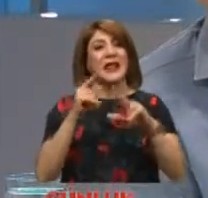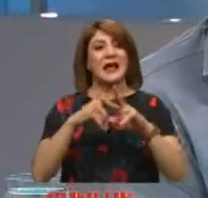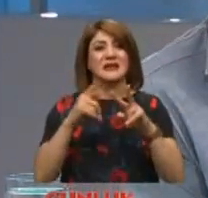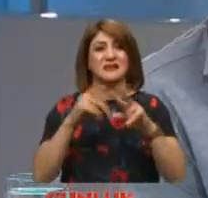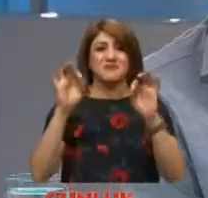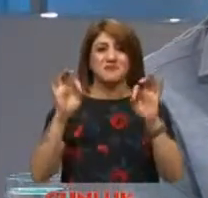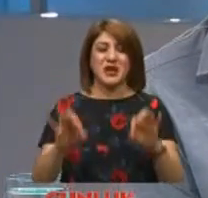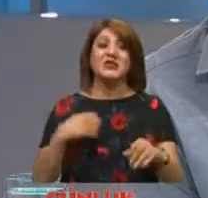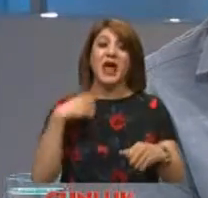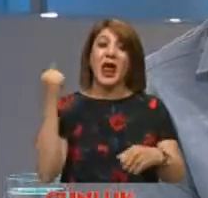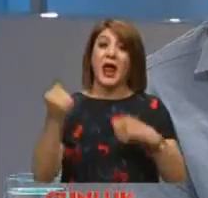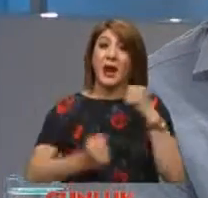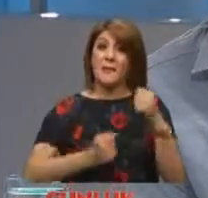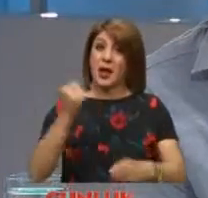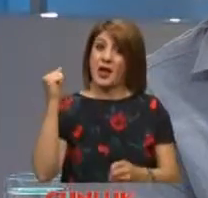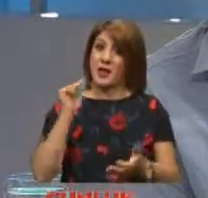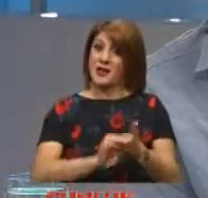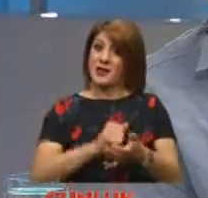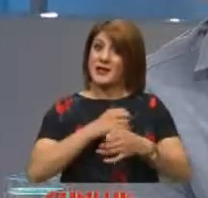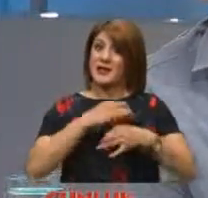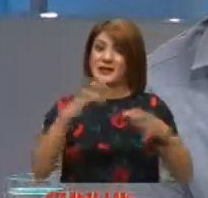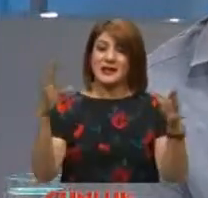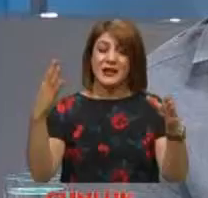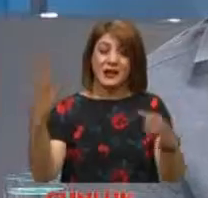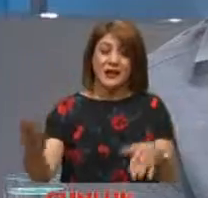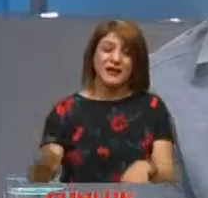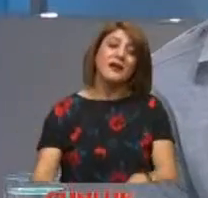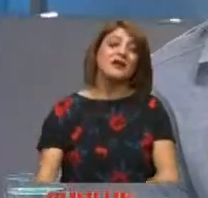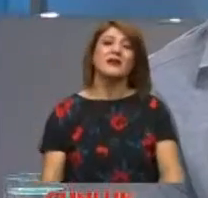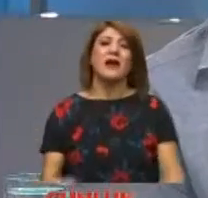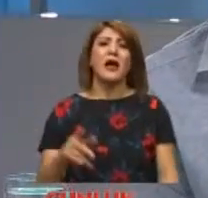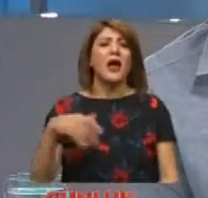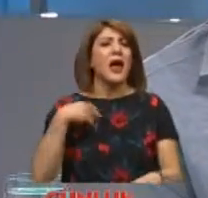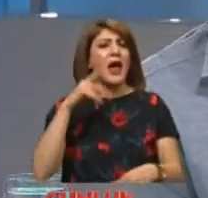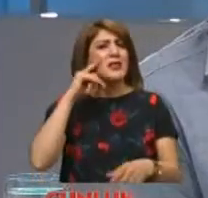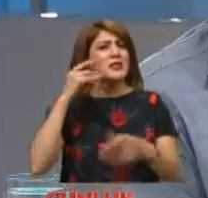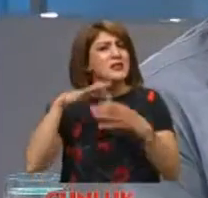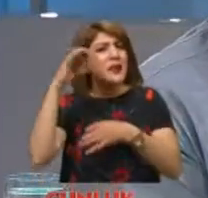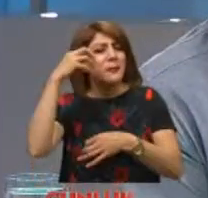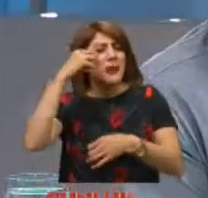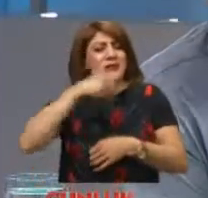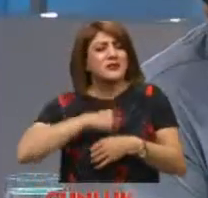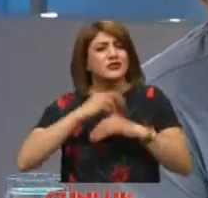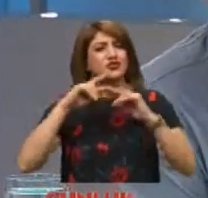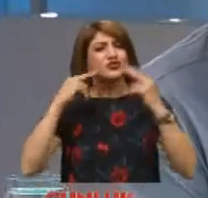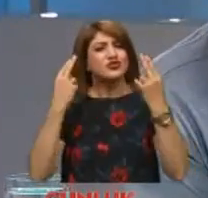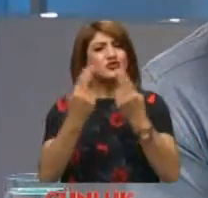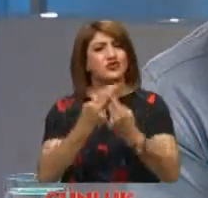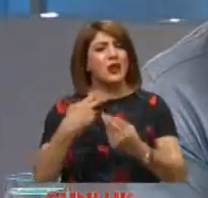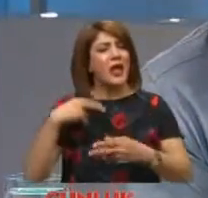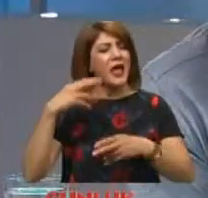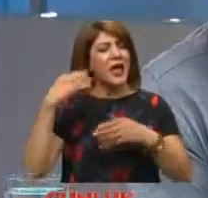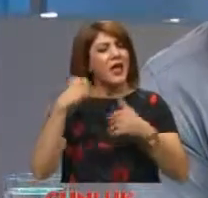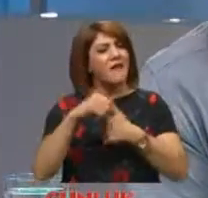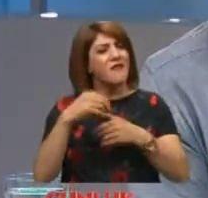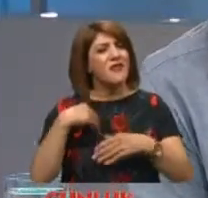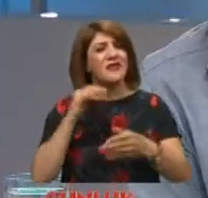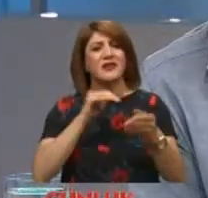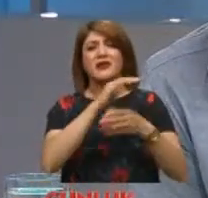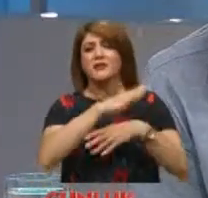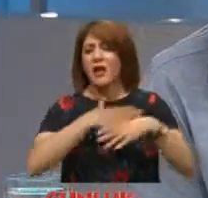bir araba ilanı. Fakat orada adamın bütün iç dünyasını, bütün evlilik hayatını, her şeyini